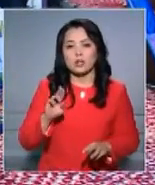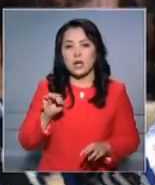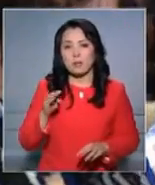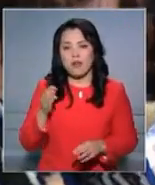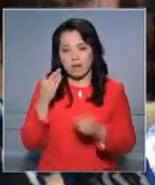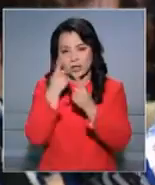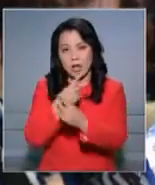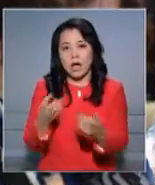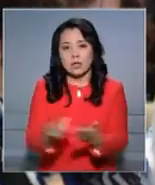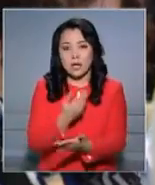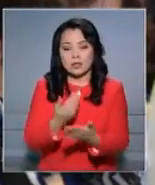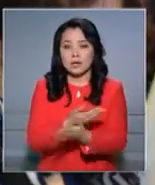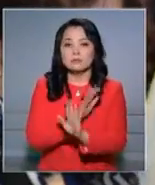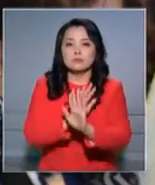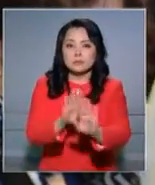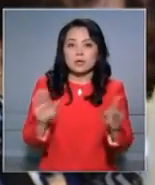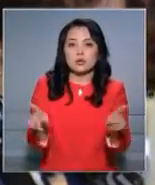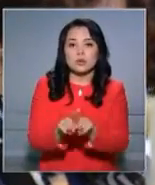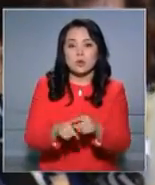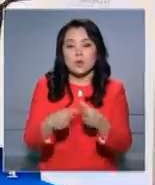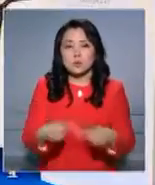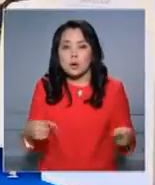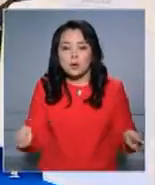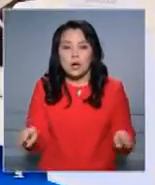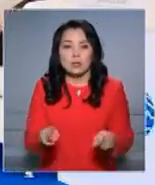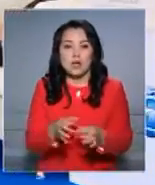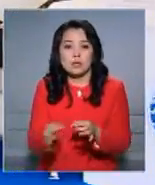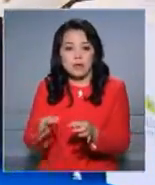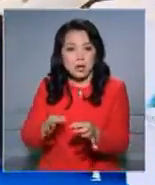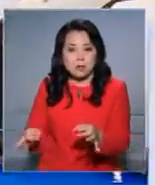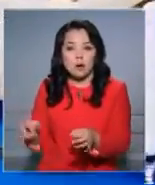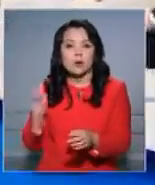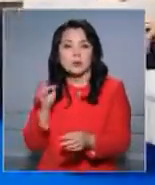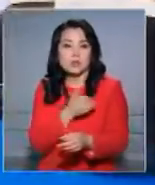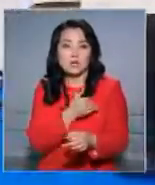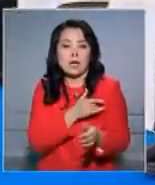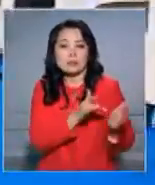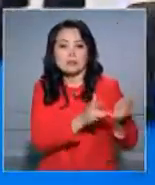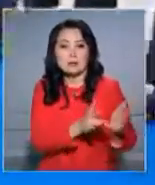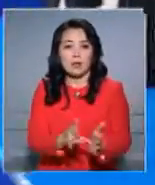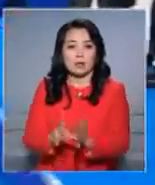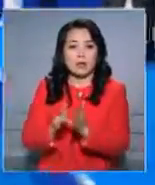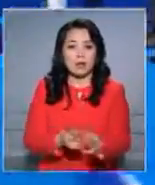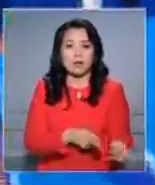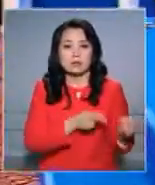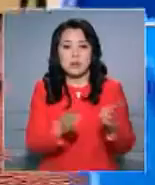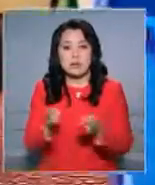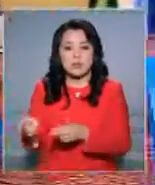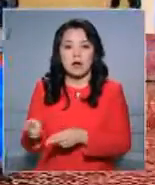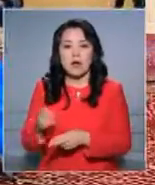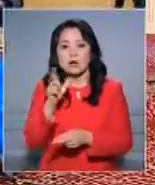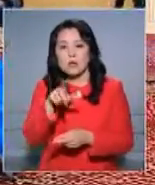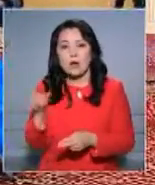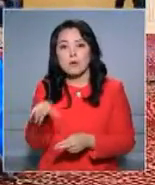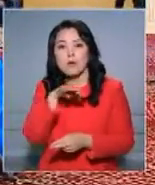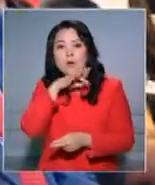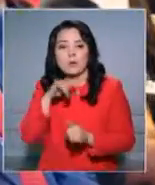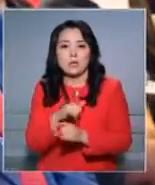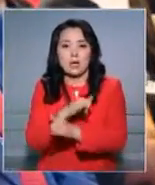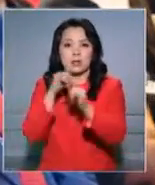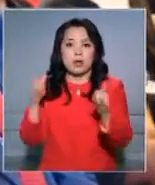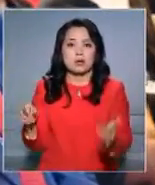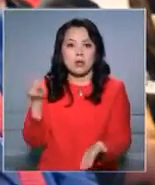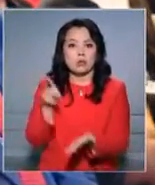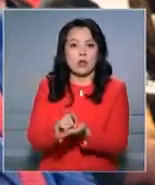айтуынша, көрме уақытында еліміздің түрлі өңірлеріне саяхат жасағысы келетін туристер саны көп болады. Ал сырттан келген